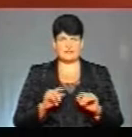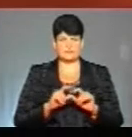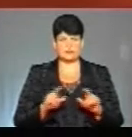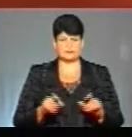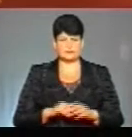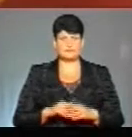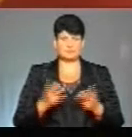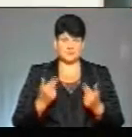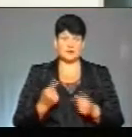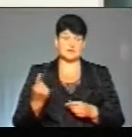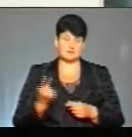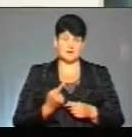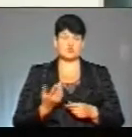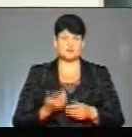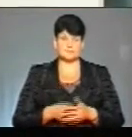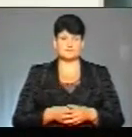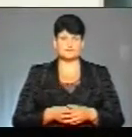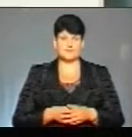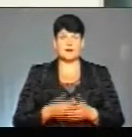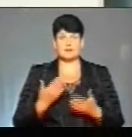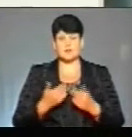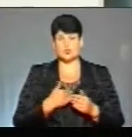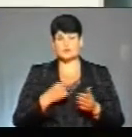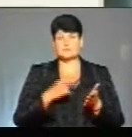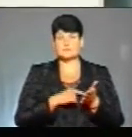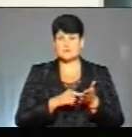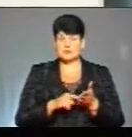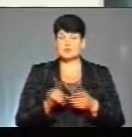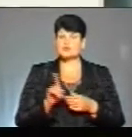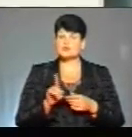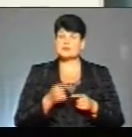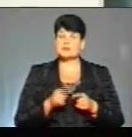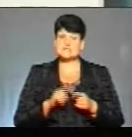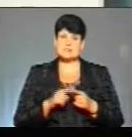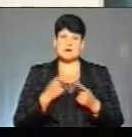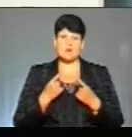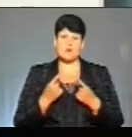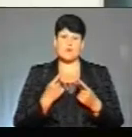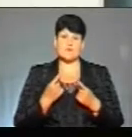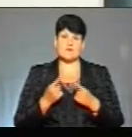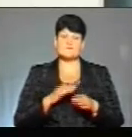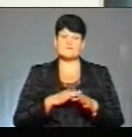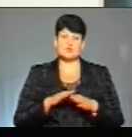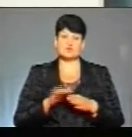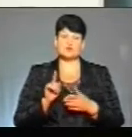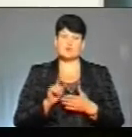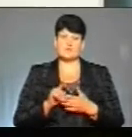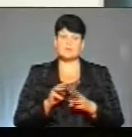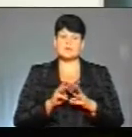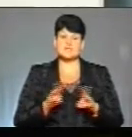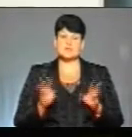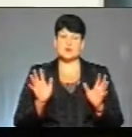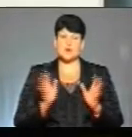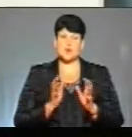школи? Так, це вперше. Але хочу зазначити, що це говорив виконуючий обов'язки